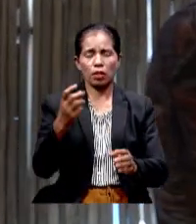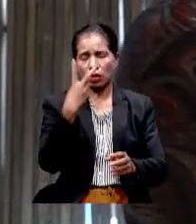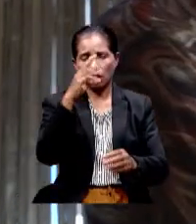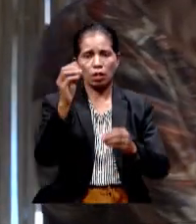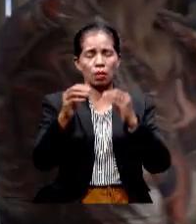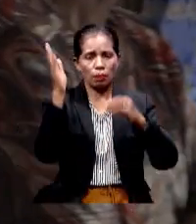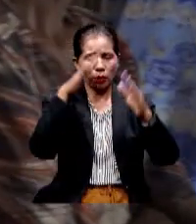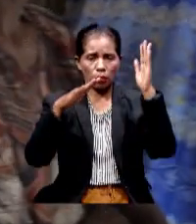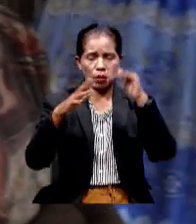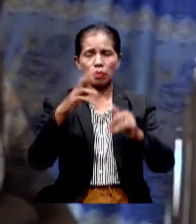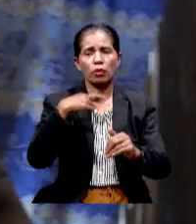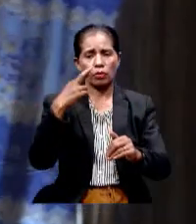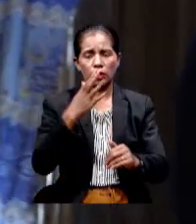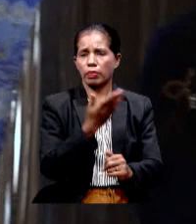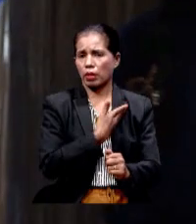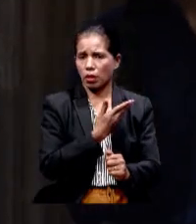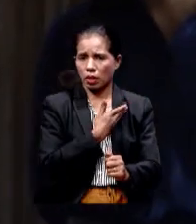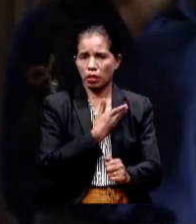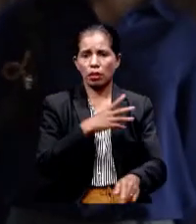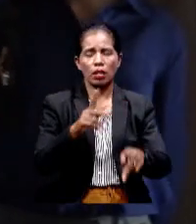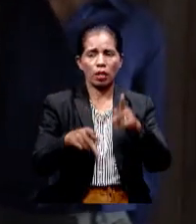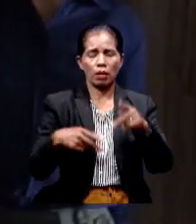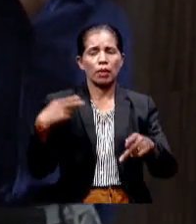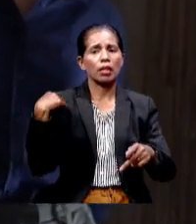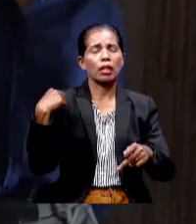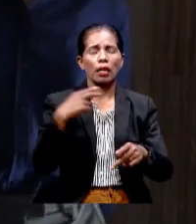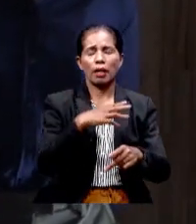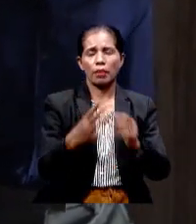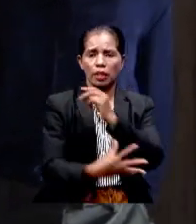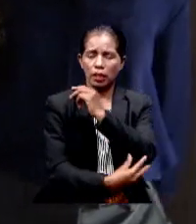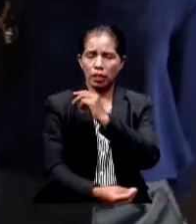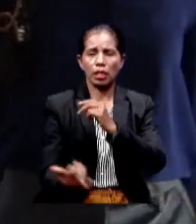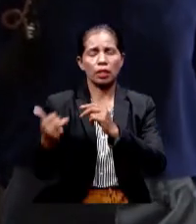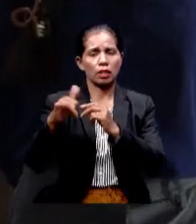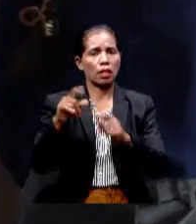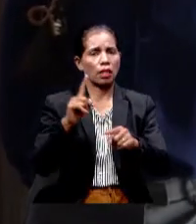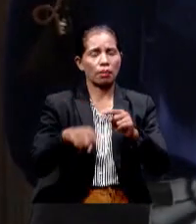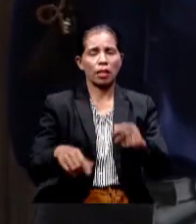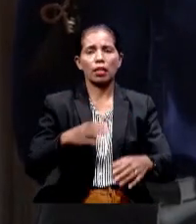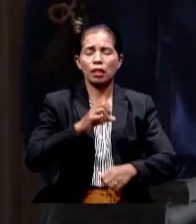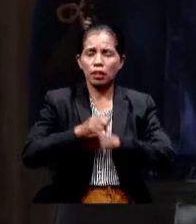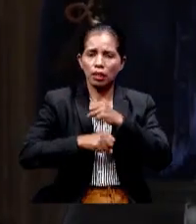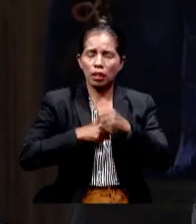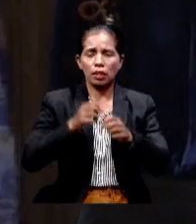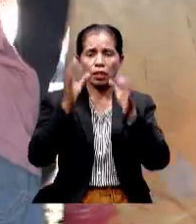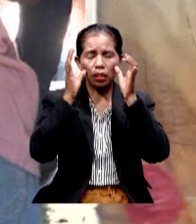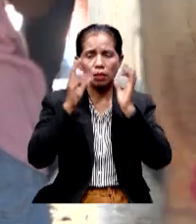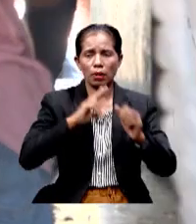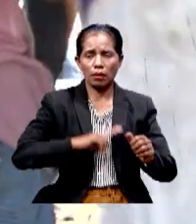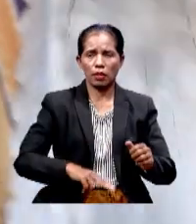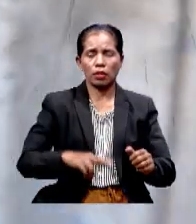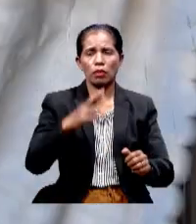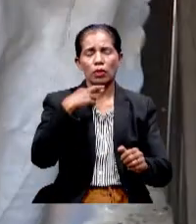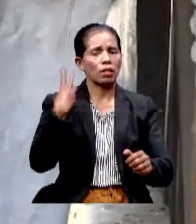problema folin fos nebe sai, nune povo pit laik sira labele halerik ba hamlaha. Fos ni ami susah hansa labele